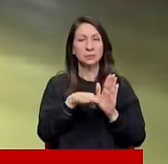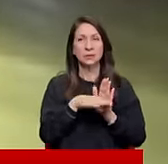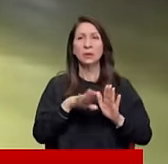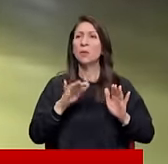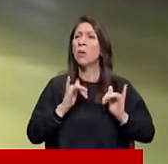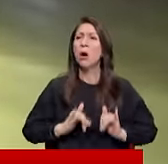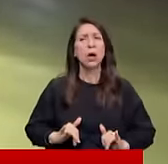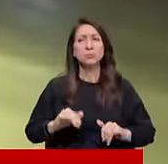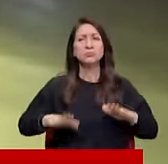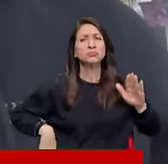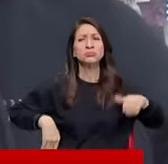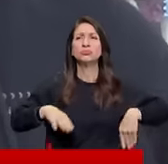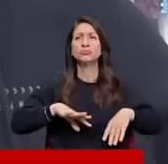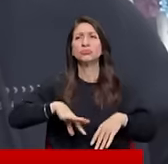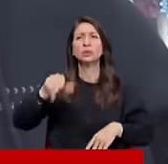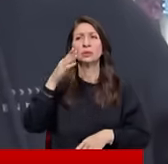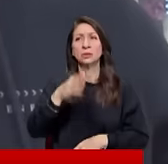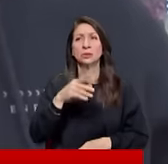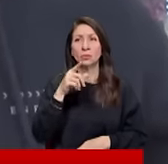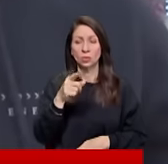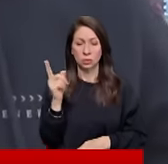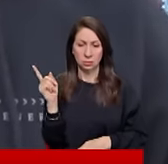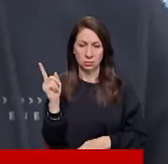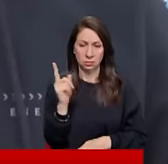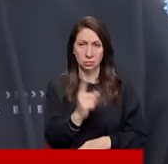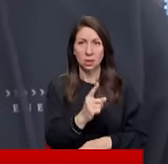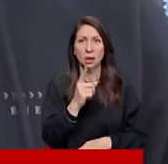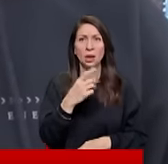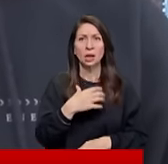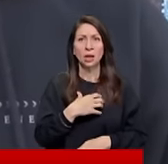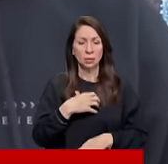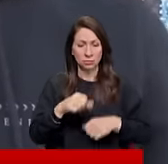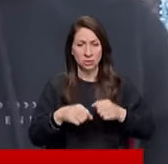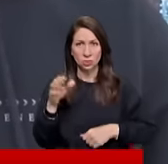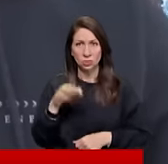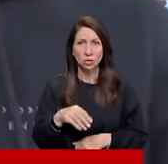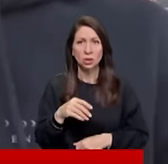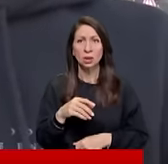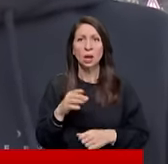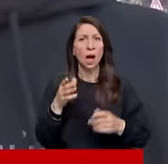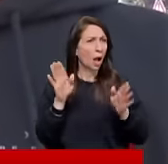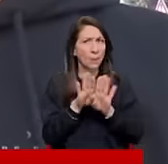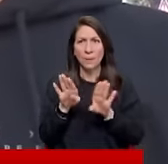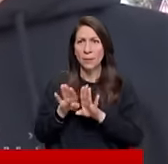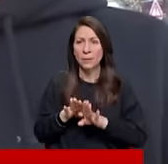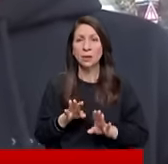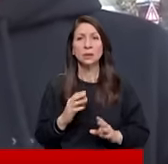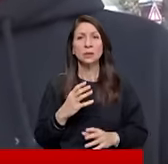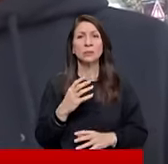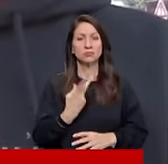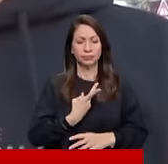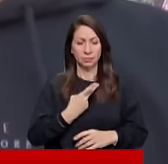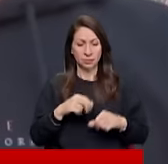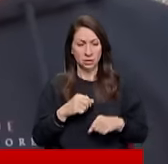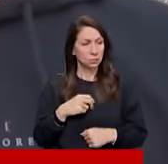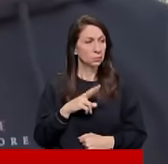elini kolunu sallayarak çaldı. Şahıs burada bu taraftan geliyor kendi bisikletiyle. şapkası falan kapalı. Benim bisikletim yanına geliyor,